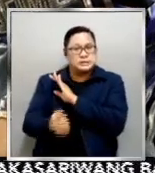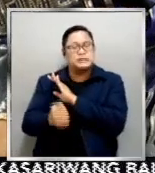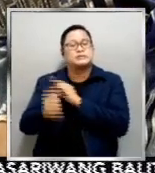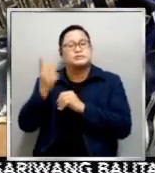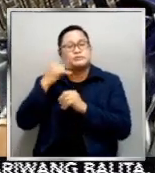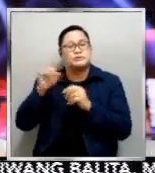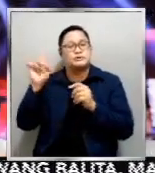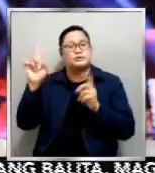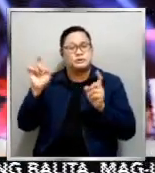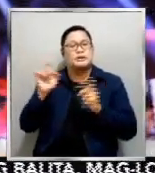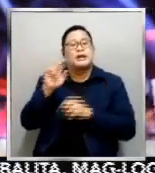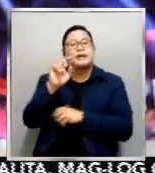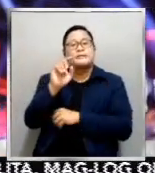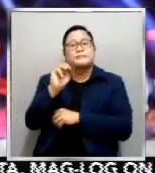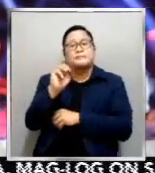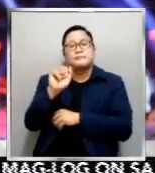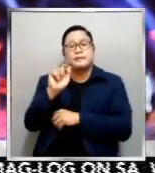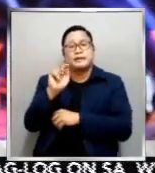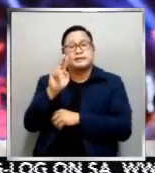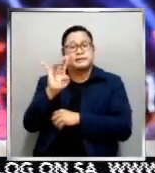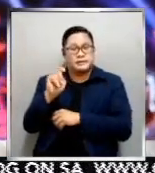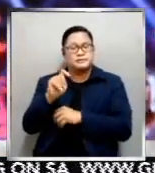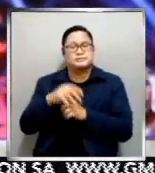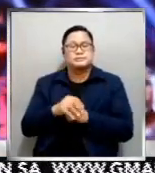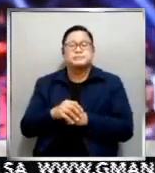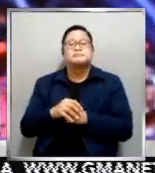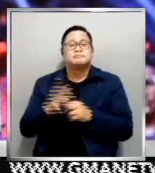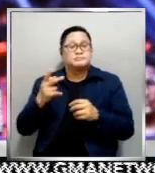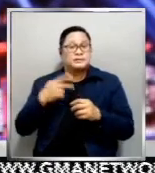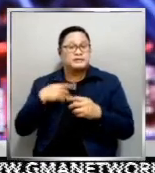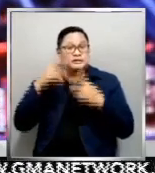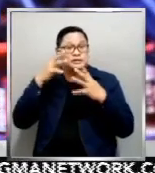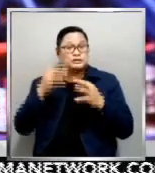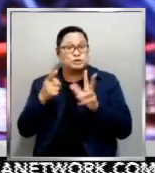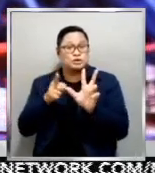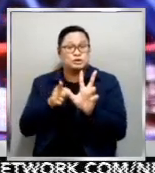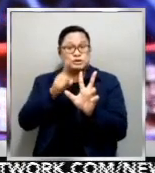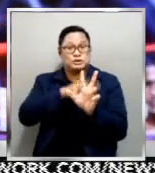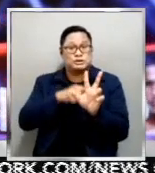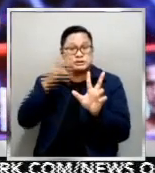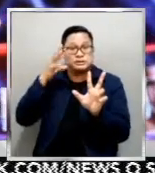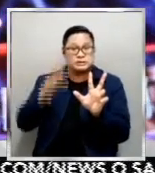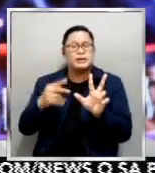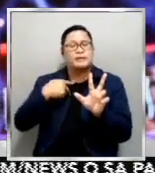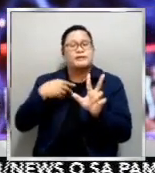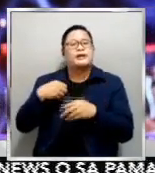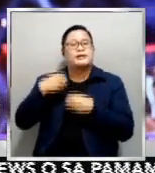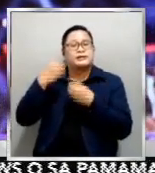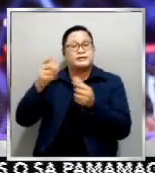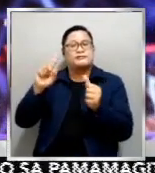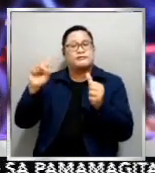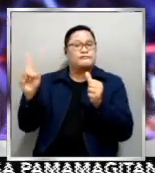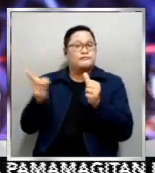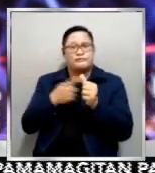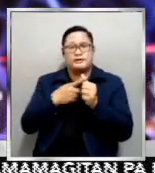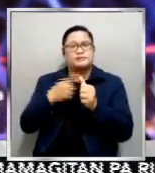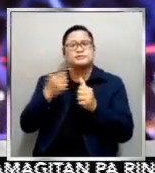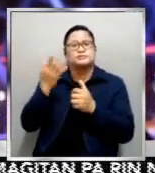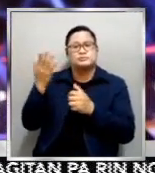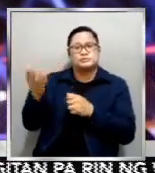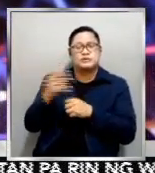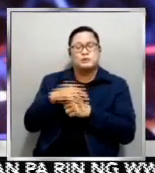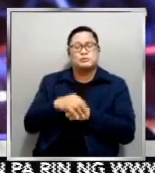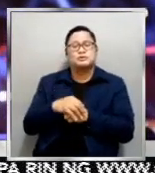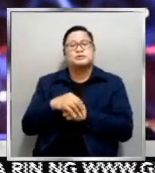Matrix. Unanimous ang naging desisyon ng 3 judges na lahat ay ibinigay ang unang 7 rounds sa 23 taong gulang na